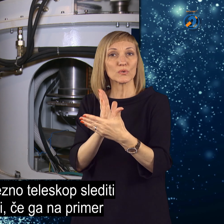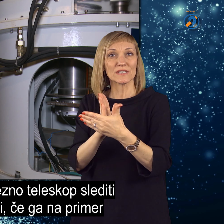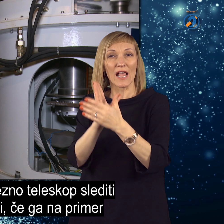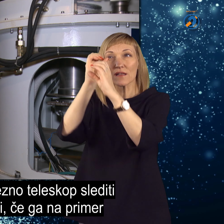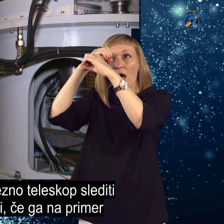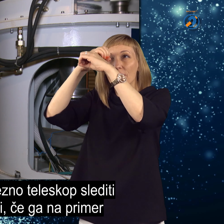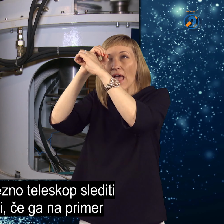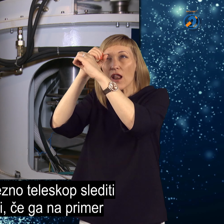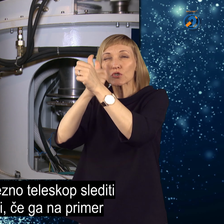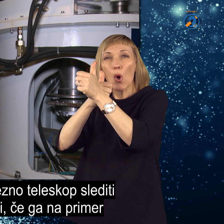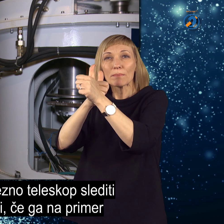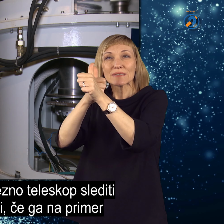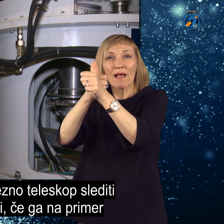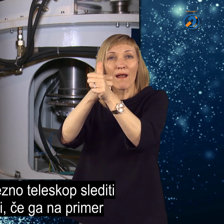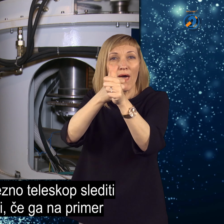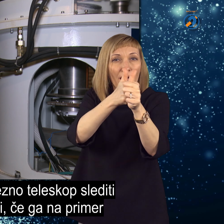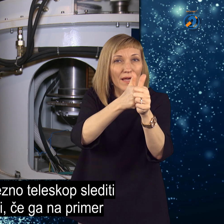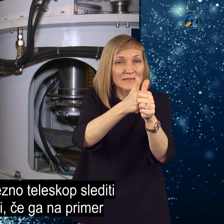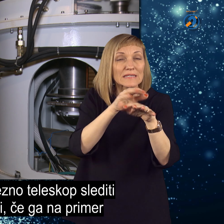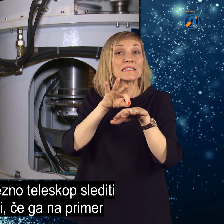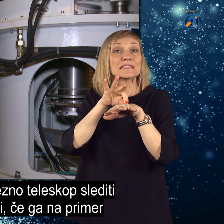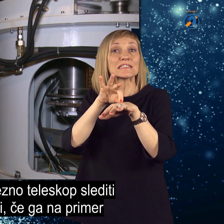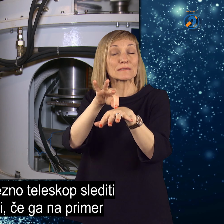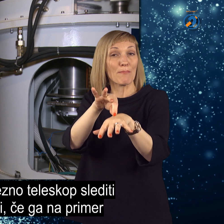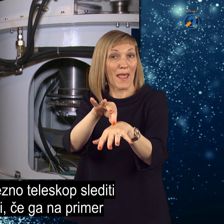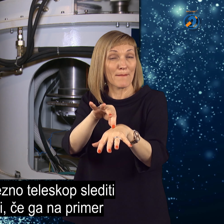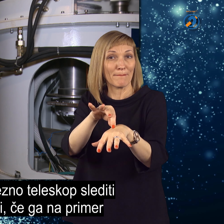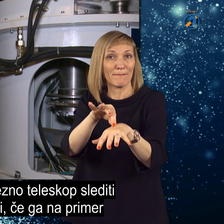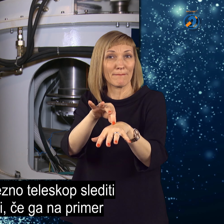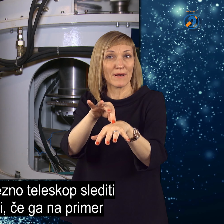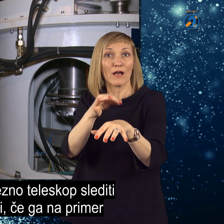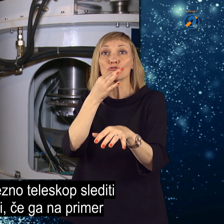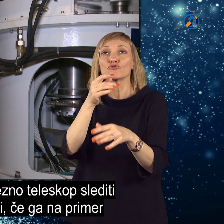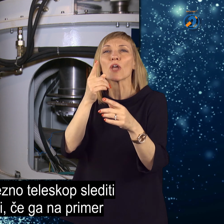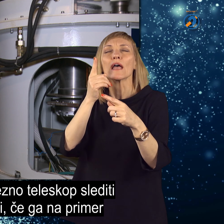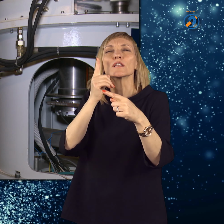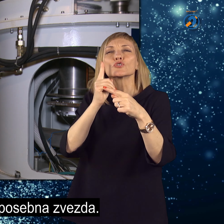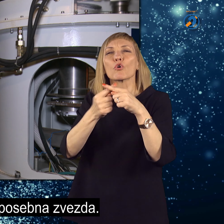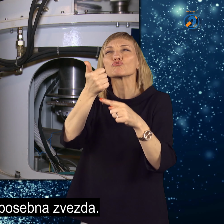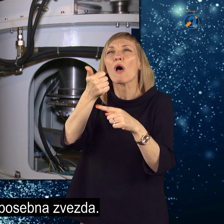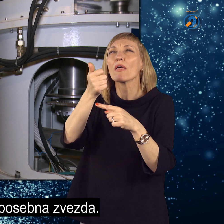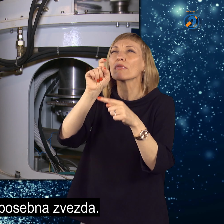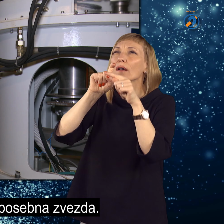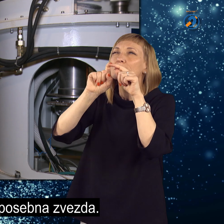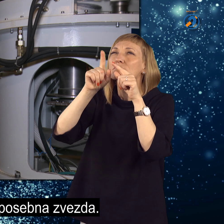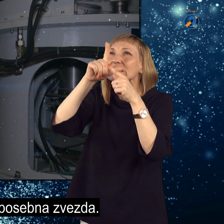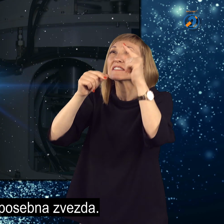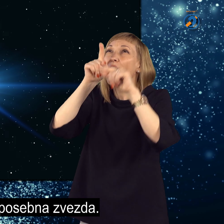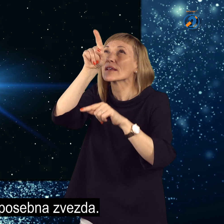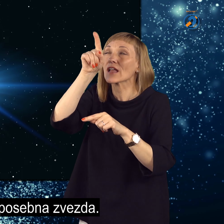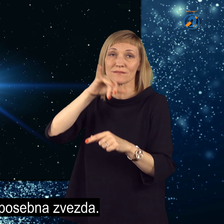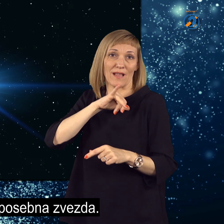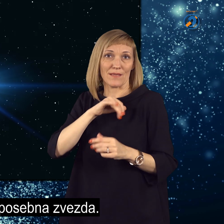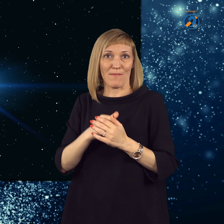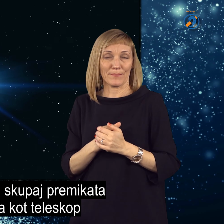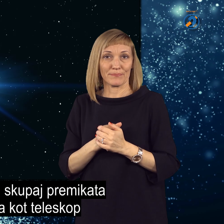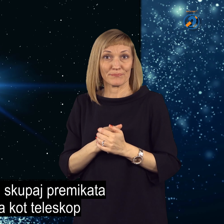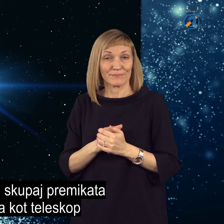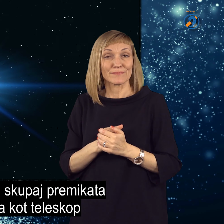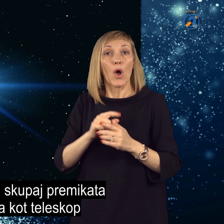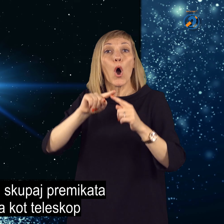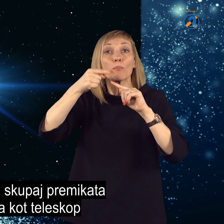teleskop slediti in jih spremljati, če ga zanima ena posebna zvezda naprimer. Tako